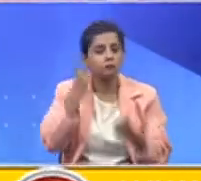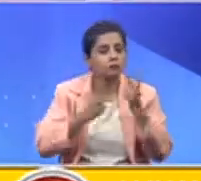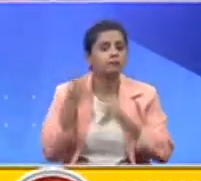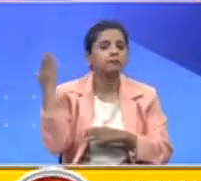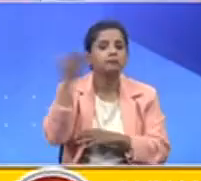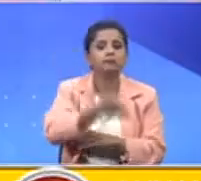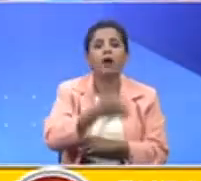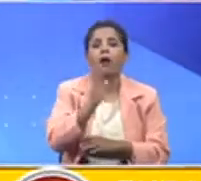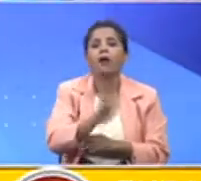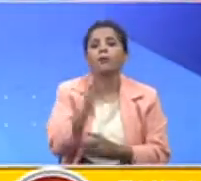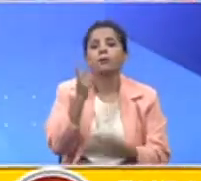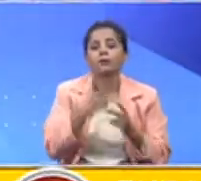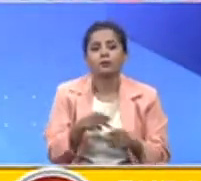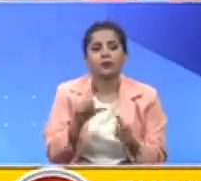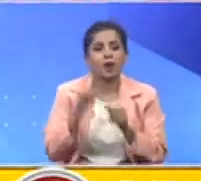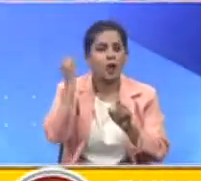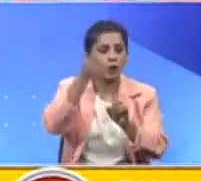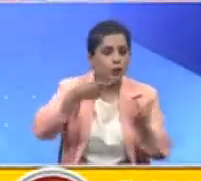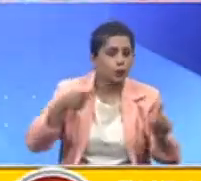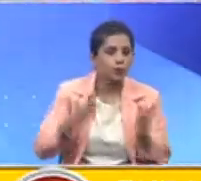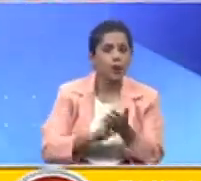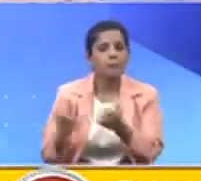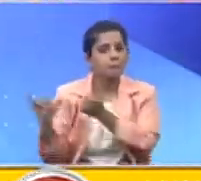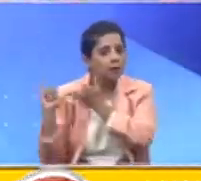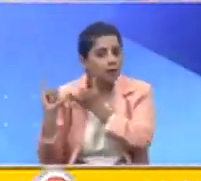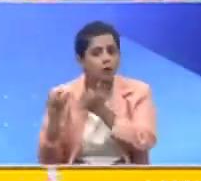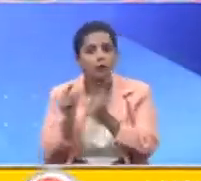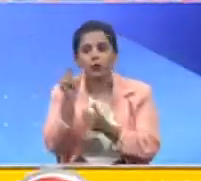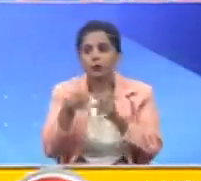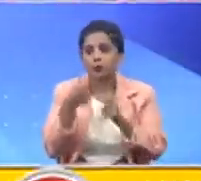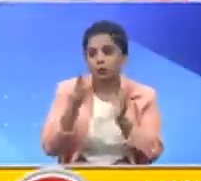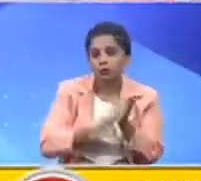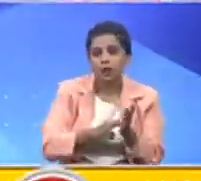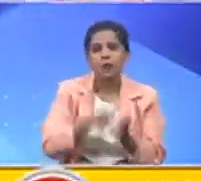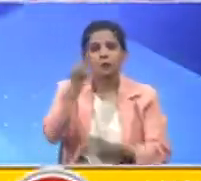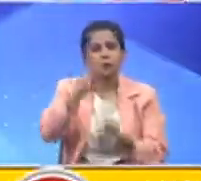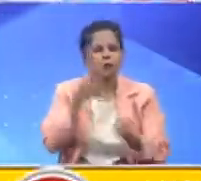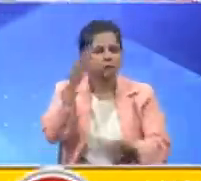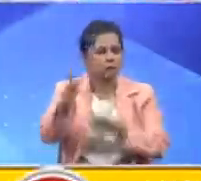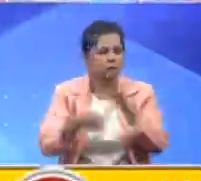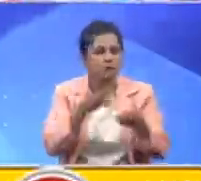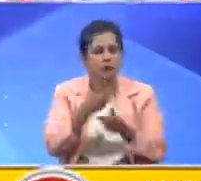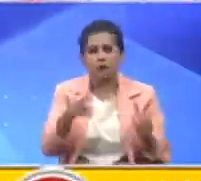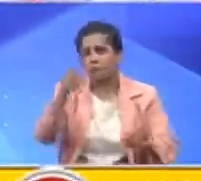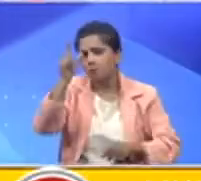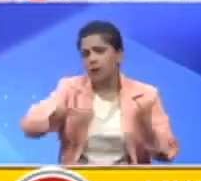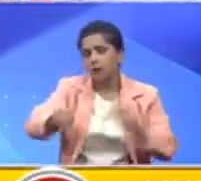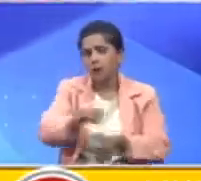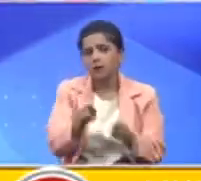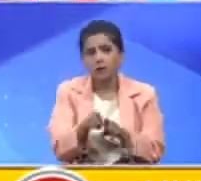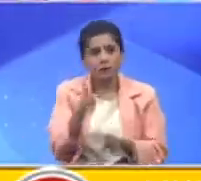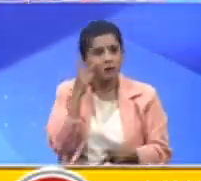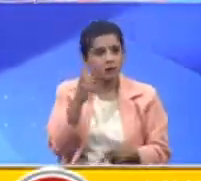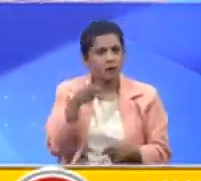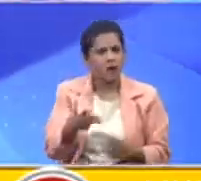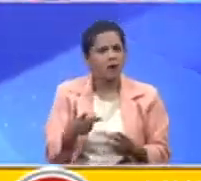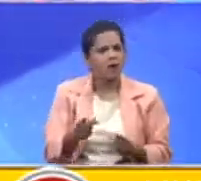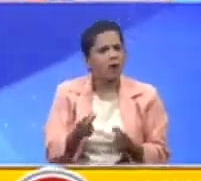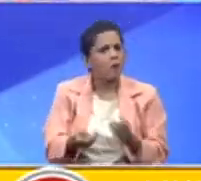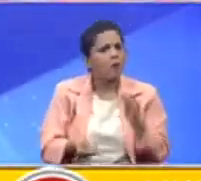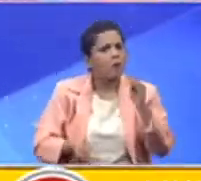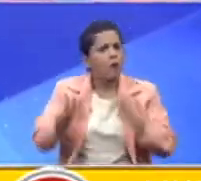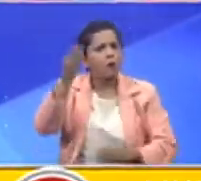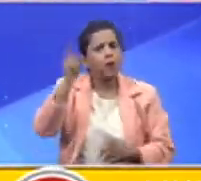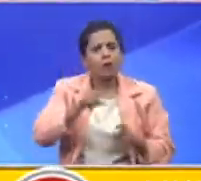हैं अयुद्या, मतुरा, उज्जेन जैसे तिर्थों पर आने वाले स्रधालूओं की संख्या भी तेजी से बढ़